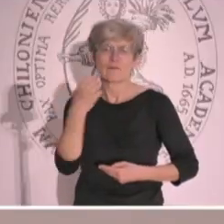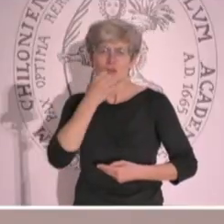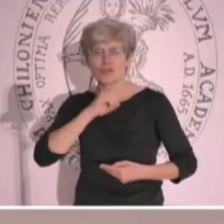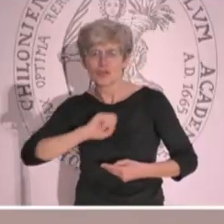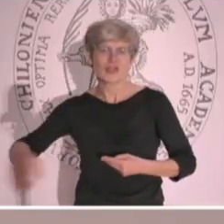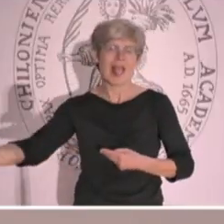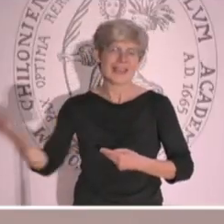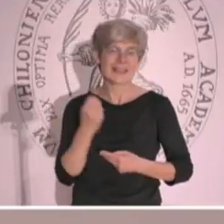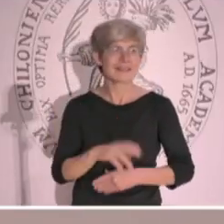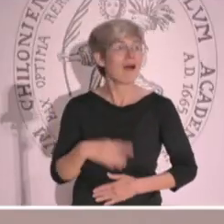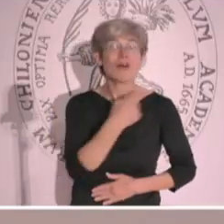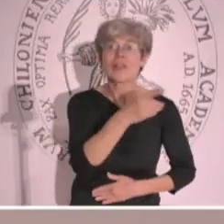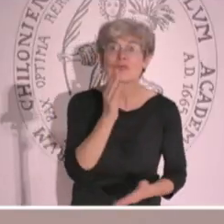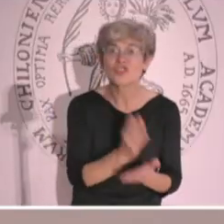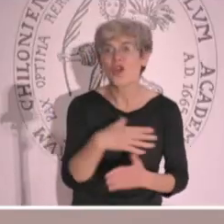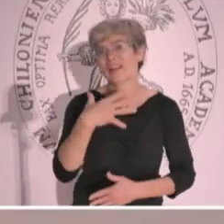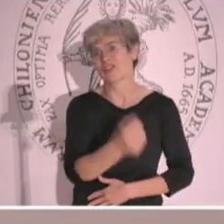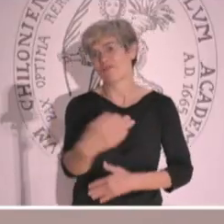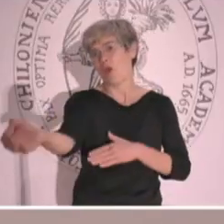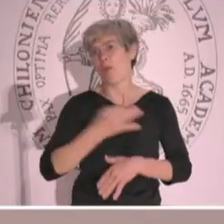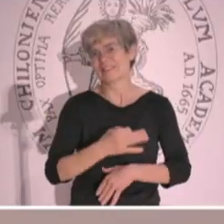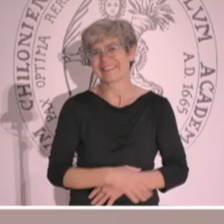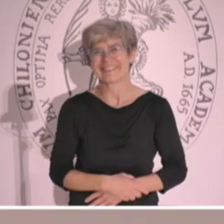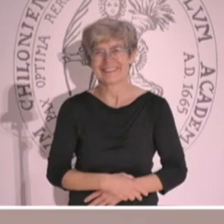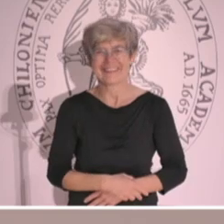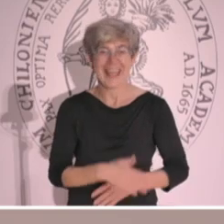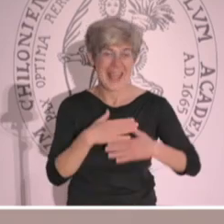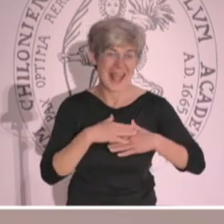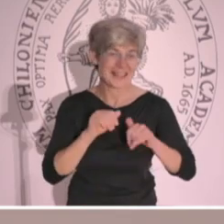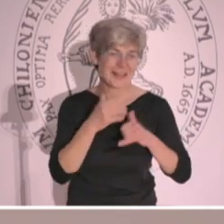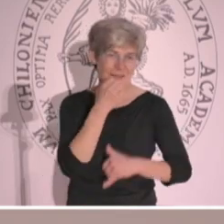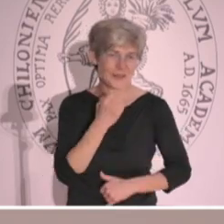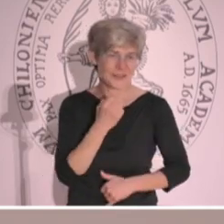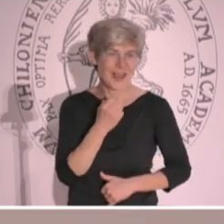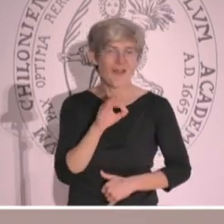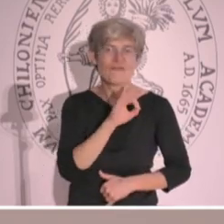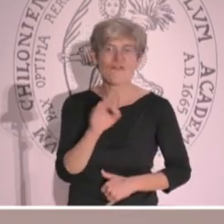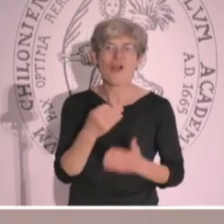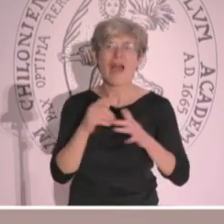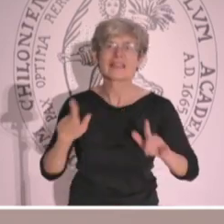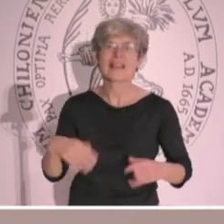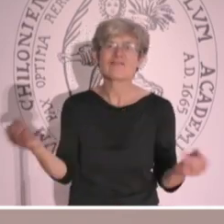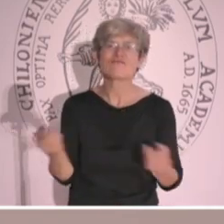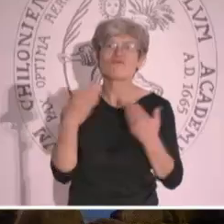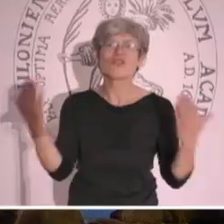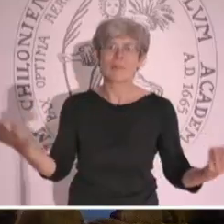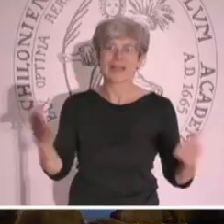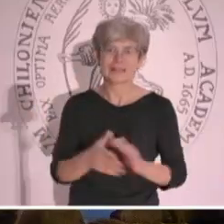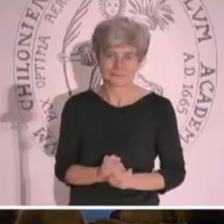geschafft. Herzliche Gratulation dazu. Eine wunderbare Zeit in Kiel. Machen Sie was draus. Herzlichen Dank. Und jetzt folgt das Grußwort